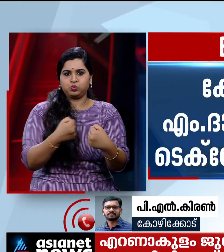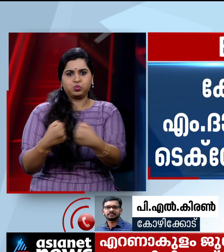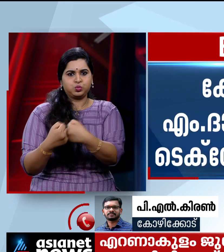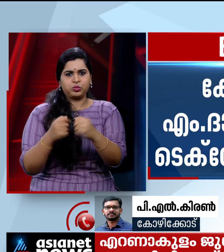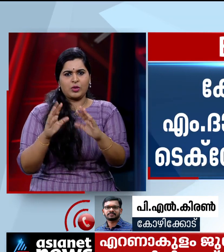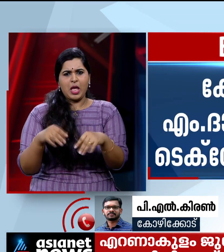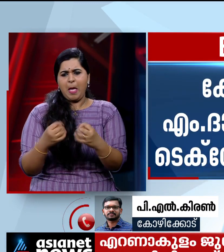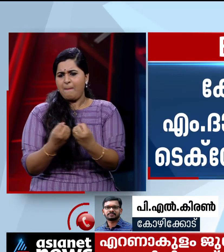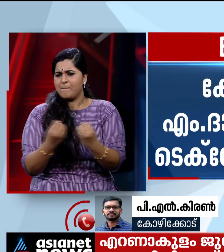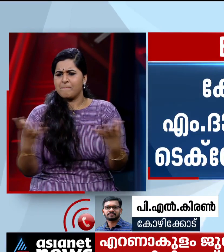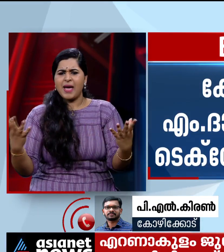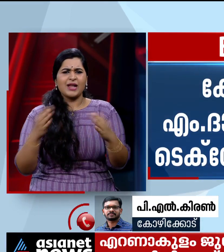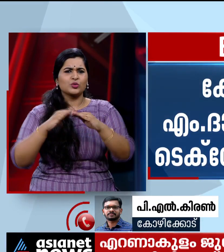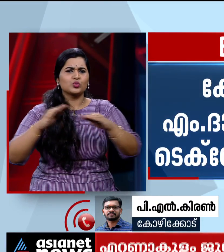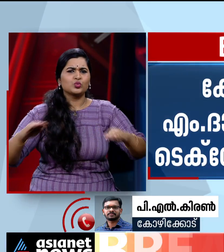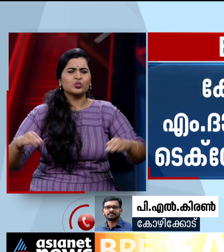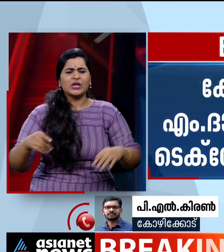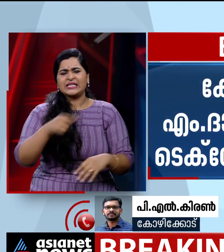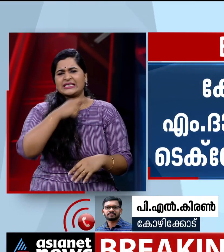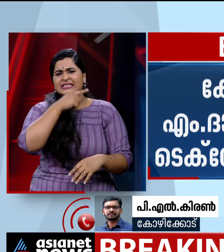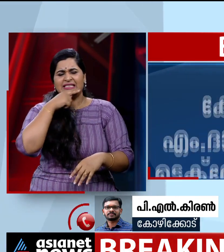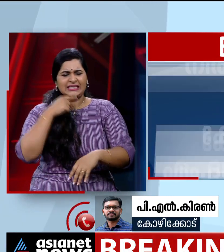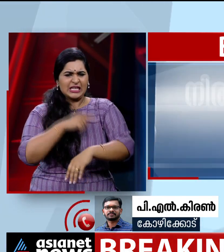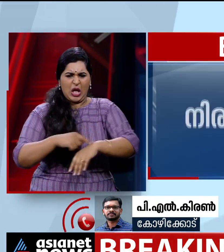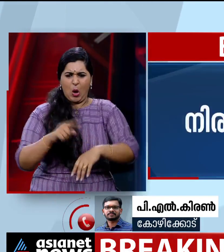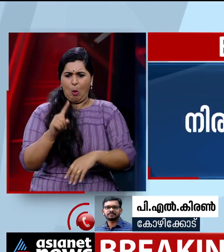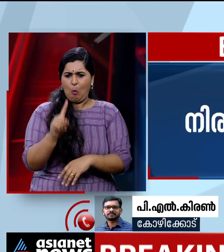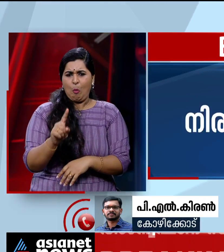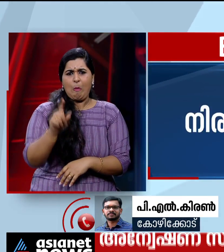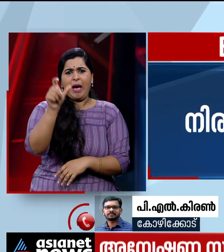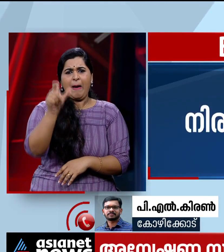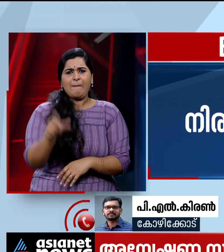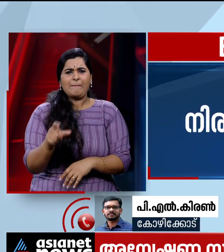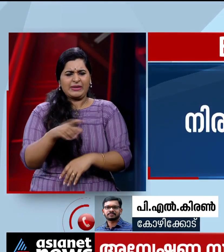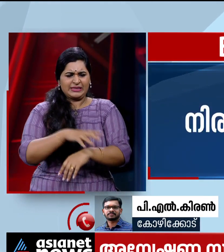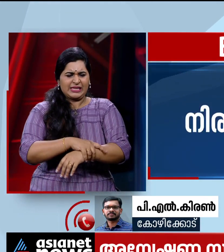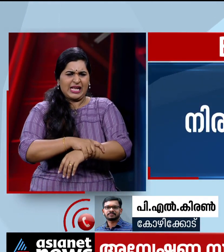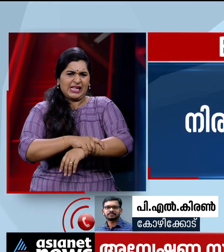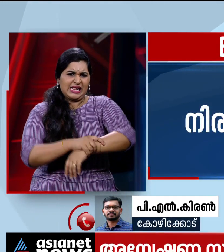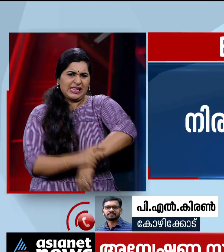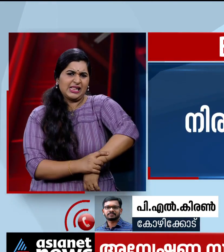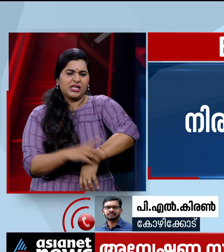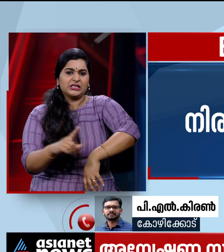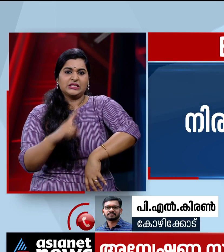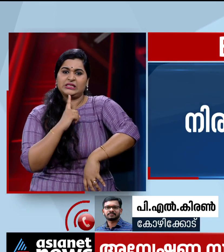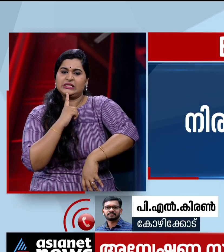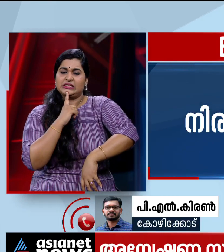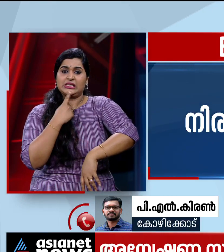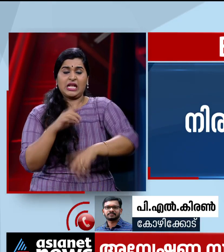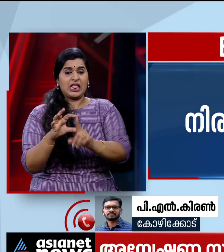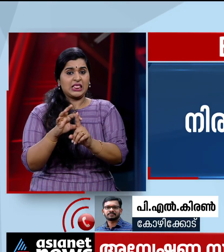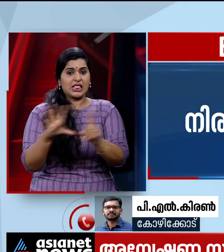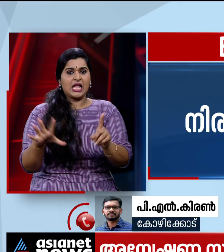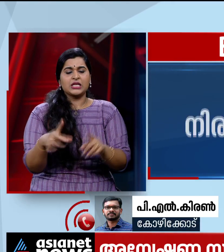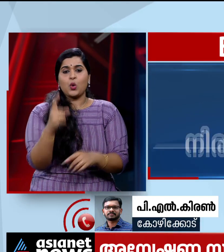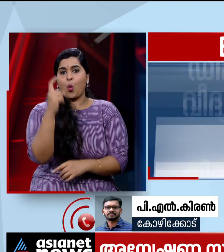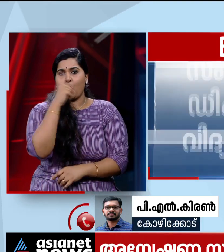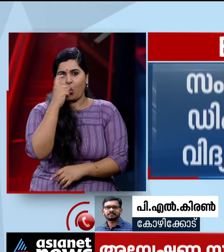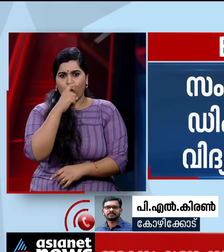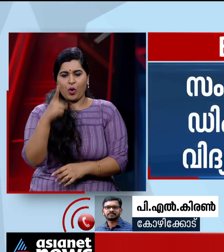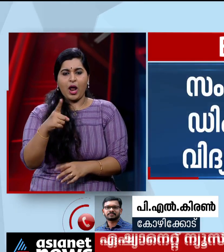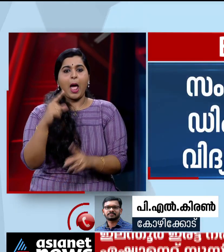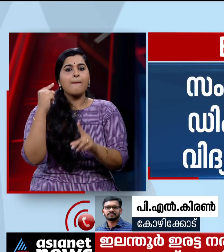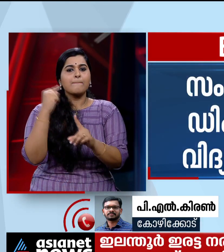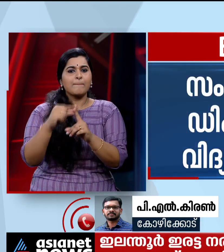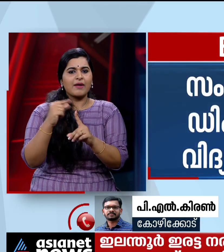നിരവധി കുട്ടികൾക്ക് അവിടെ പരിക്കേറ്റിട്ടുണ്ട്. അതിൽ ഒരു വിദ്യാർത്ഥിയുടെ നില ഗുരുതരമാണ്. കൈക്ക് ഗുരുതരമായി പരിക്കേറ്റ ഈ വിദ്യാർത്ഥിയെ കോഴിക്കോട് ഉള്ളിയേരിയിലുള്ള ഒരു സ്വകാര്യ മെഡിക്കൽ കോളേജ്